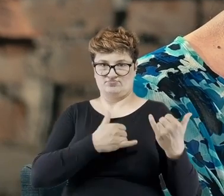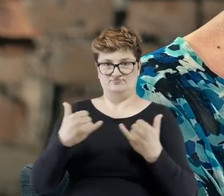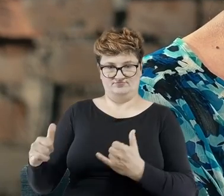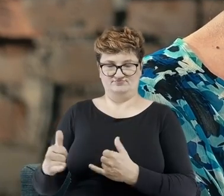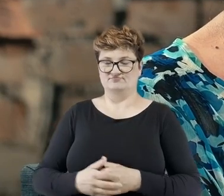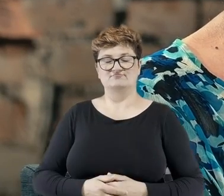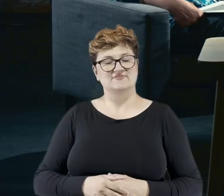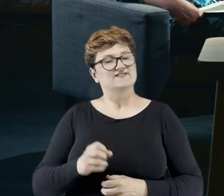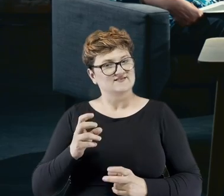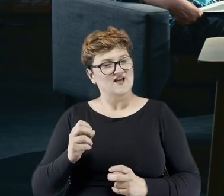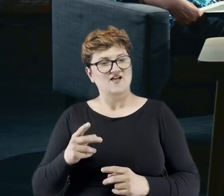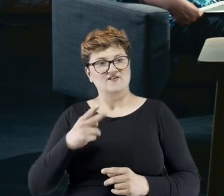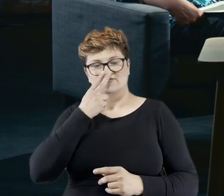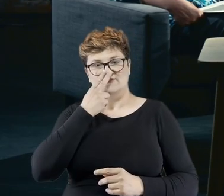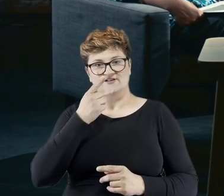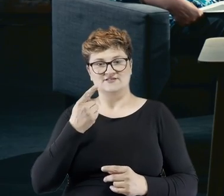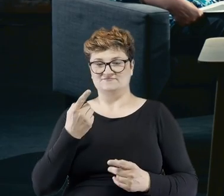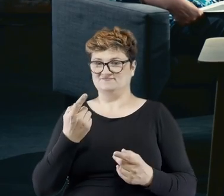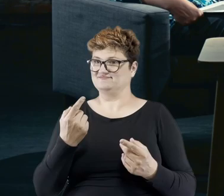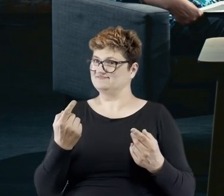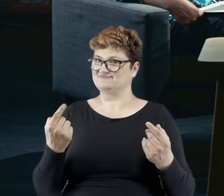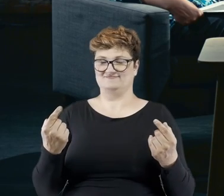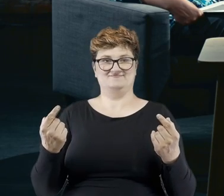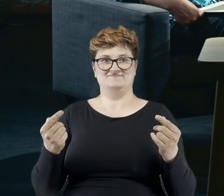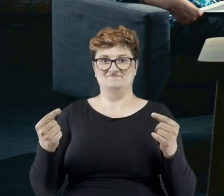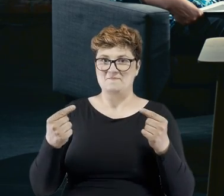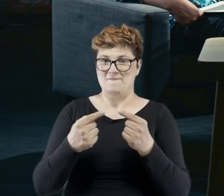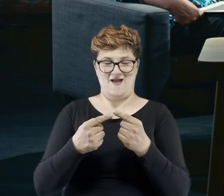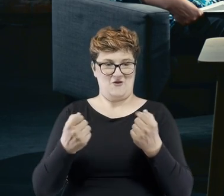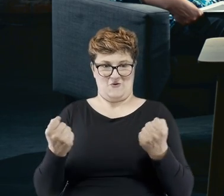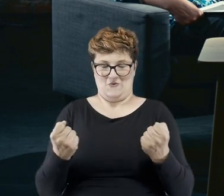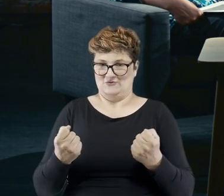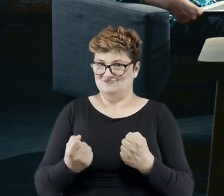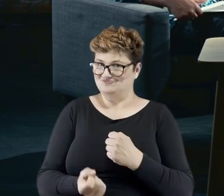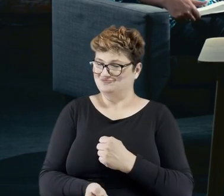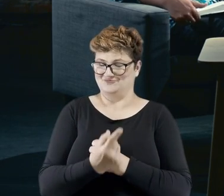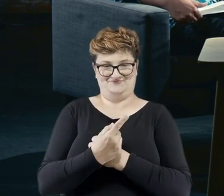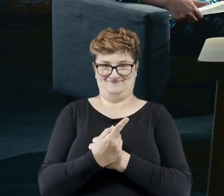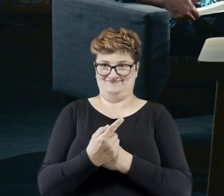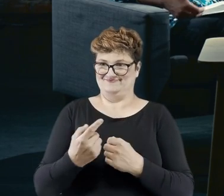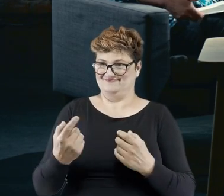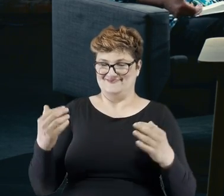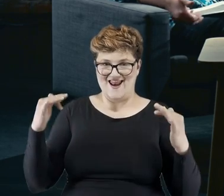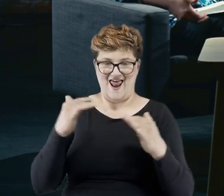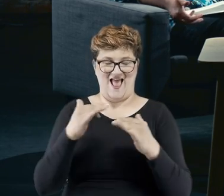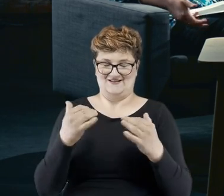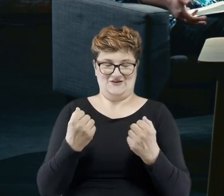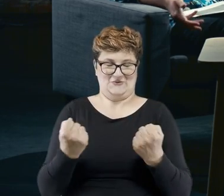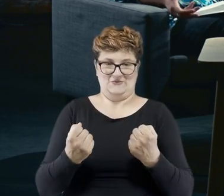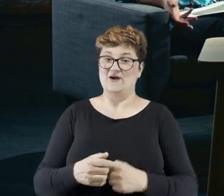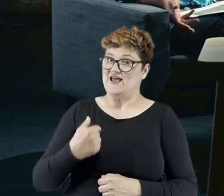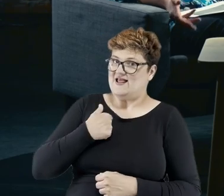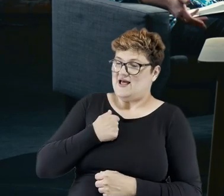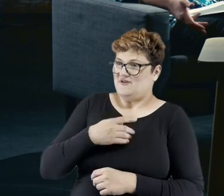Prawda? Tak, tak. Ten styk jest jedną z najbardziej zadziwiających rzeczy, jaka mogła się przytrafić. Dla mnie też takie